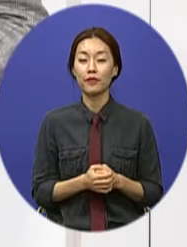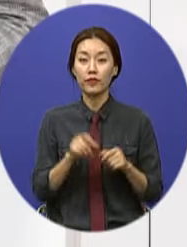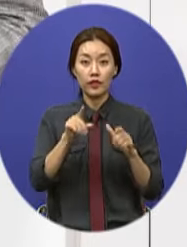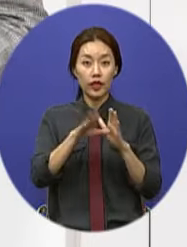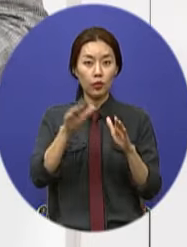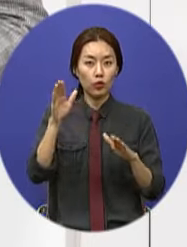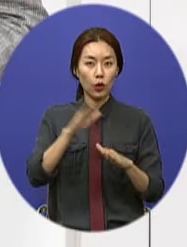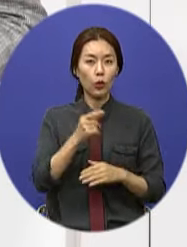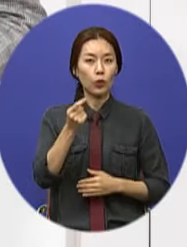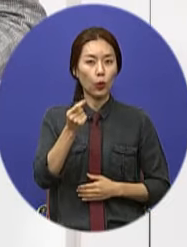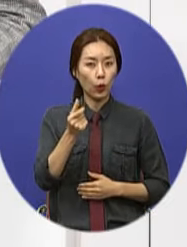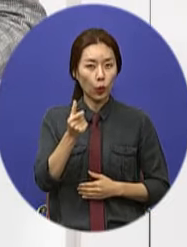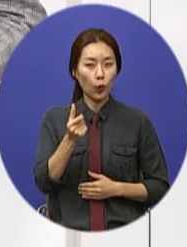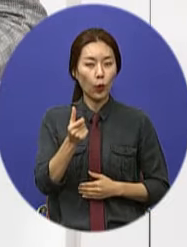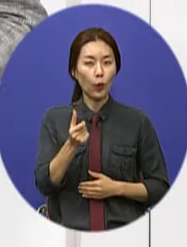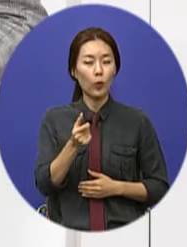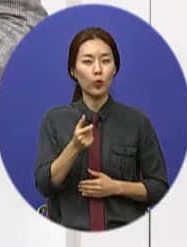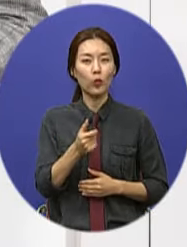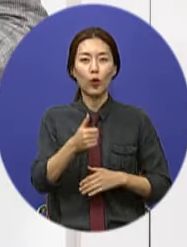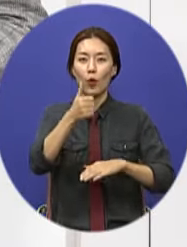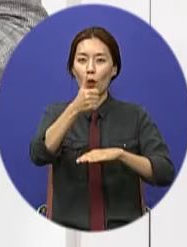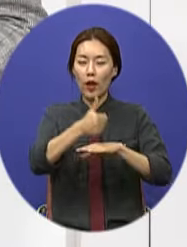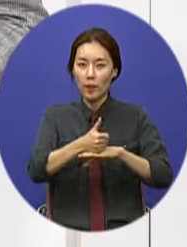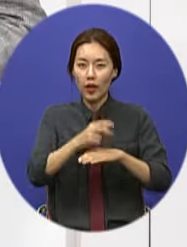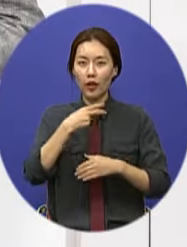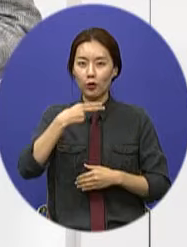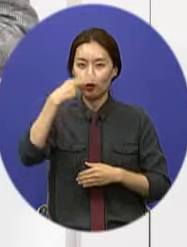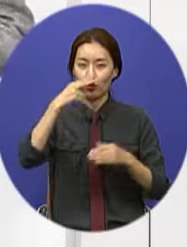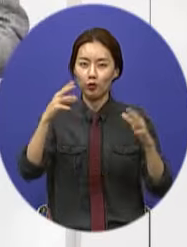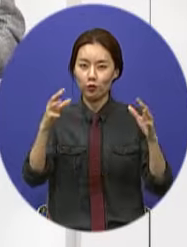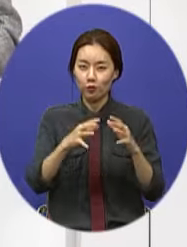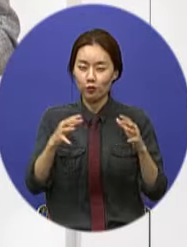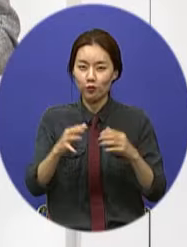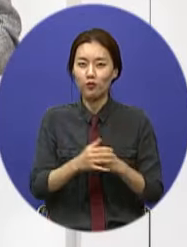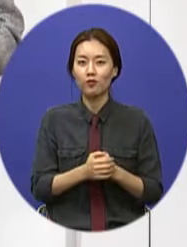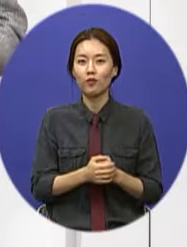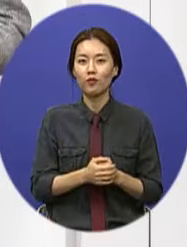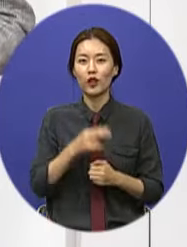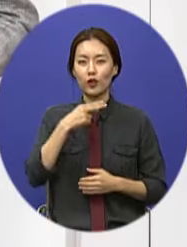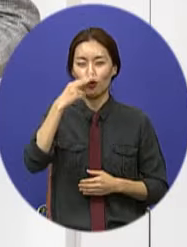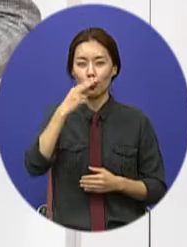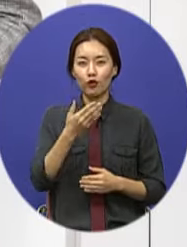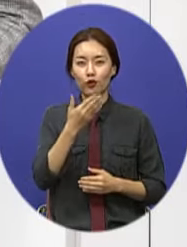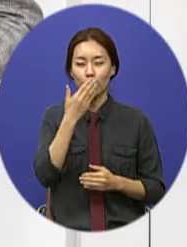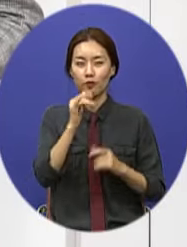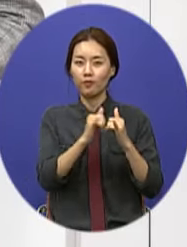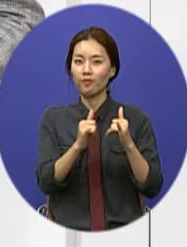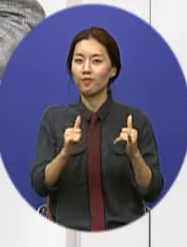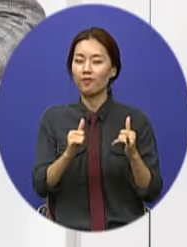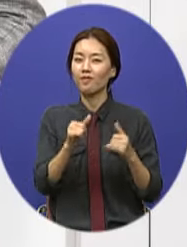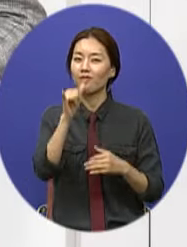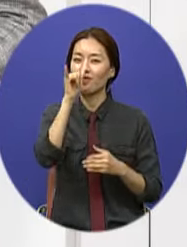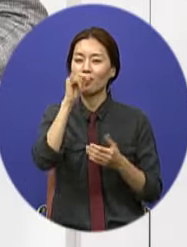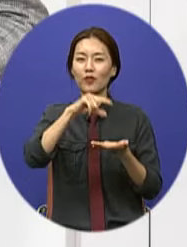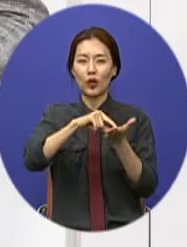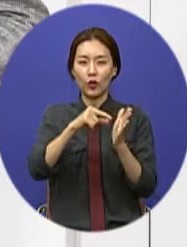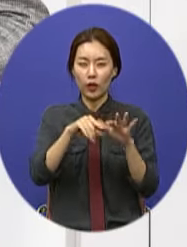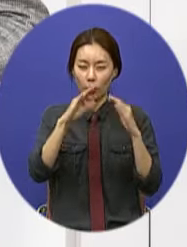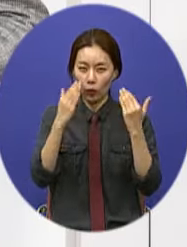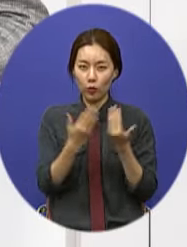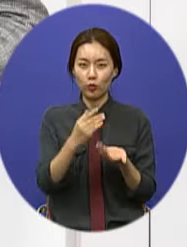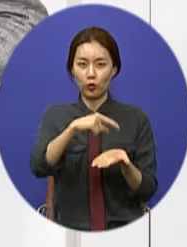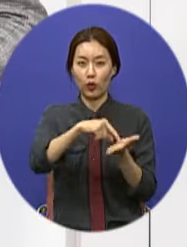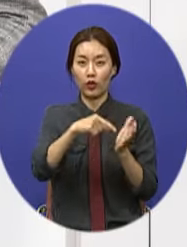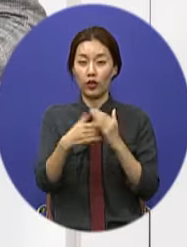요때부터 조금씩 송년회다 뭐다 해가지고 약주들 드시는 분 많이 계시거든요. 그렇습니다. 적당히 뭐든 적당히